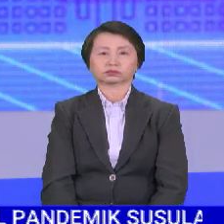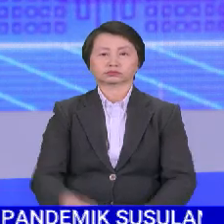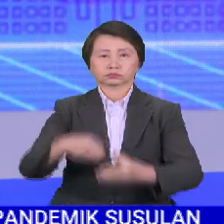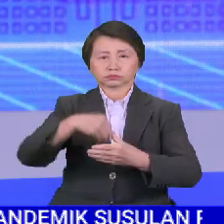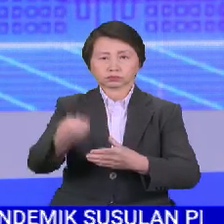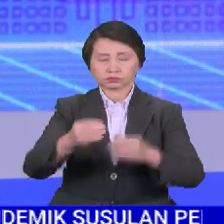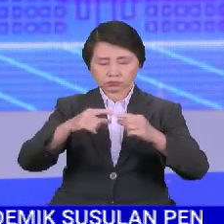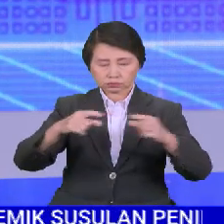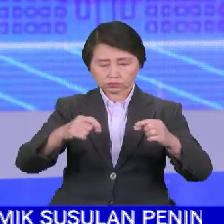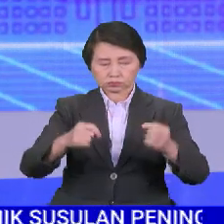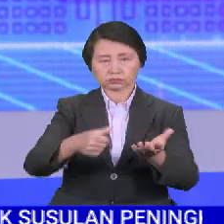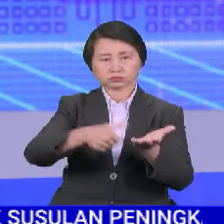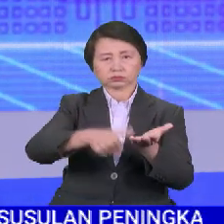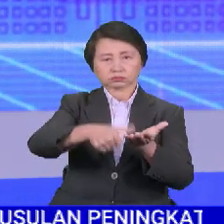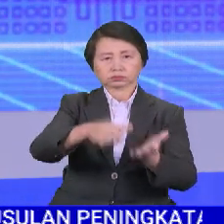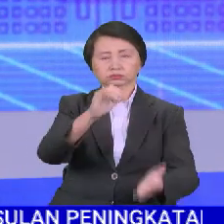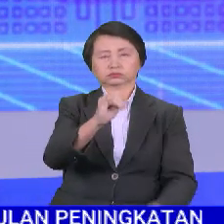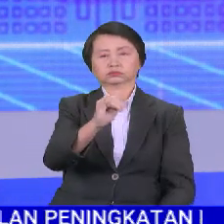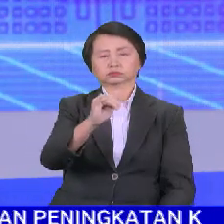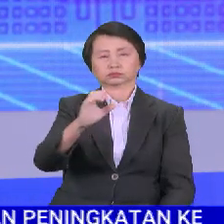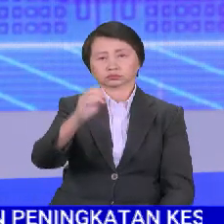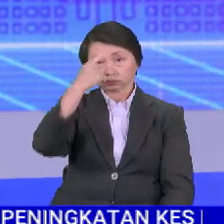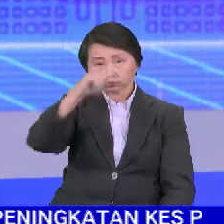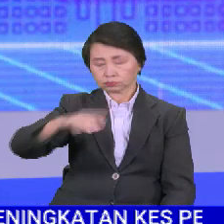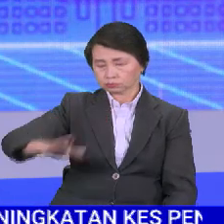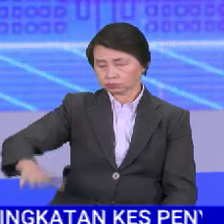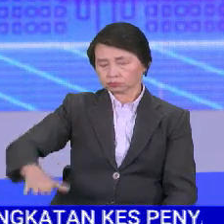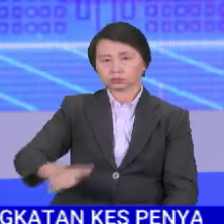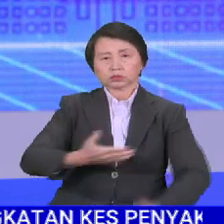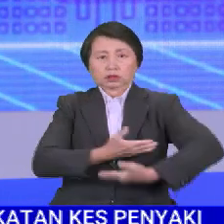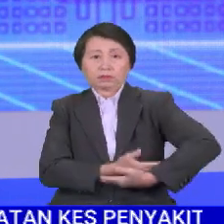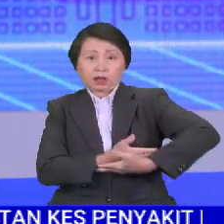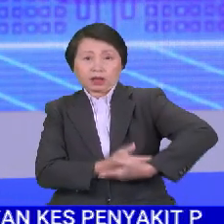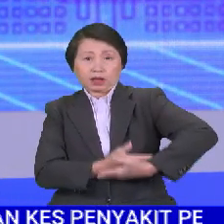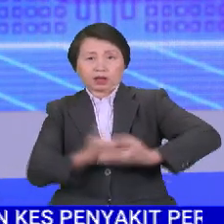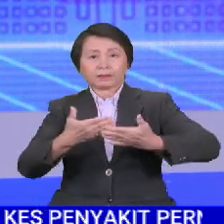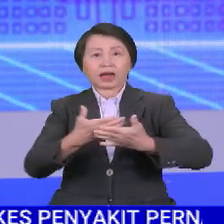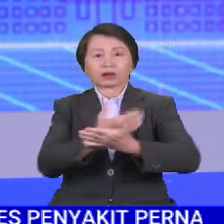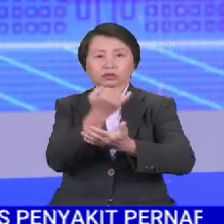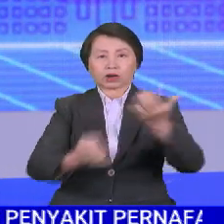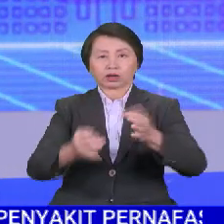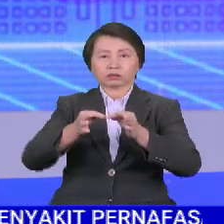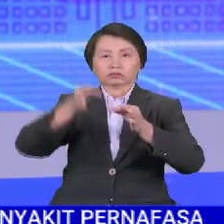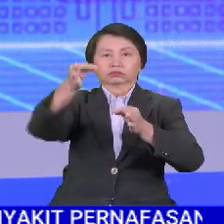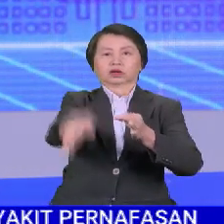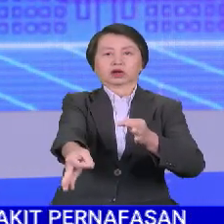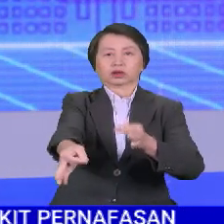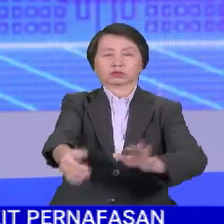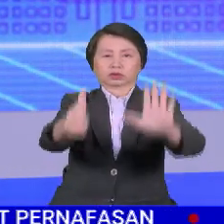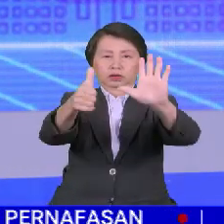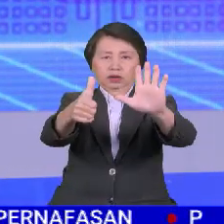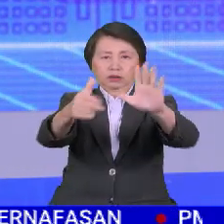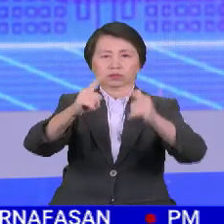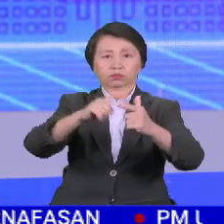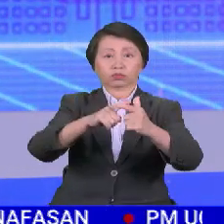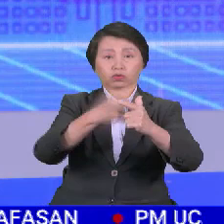Pengeluaran kad pengenalan kanak-kanak MyKid bagi bayi baru lahir ditangguhkan selama